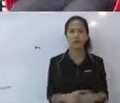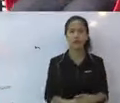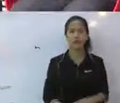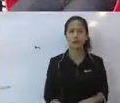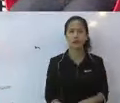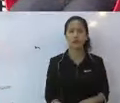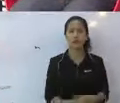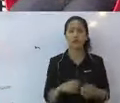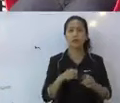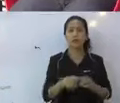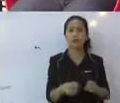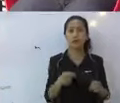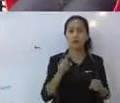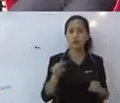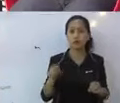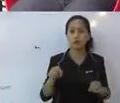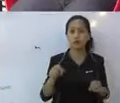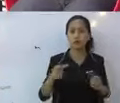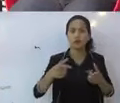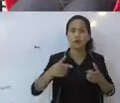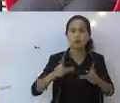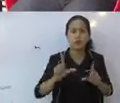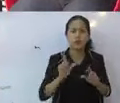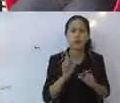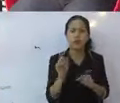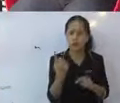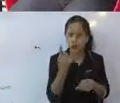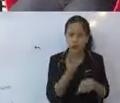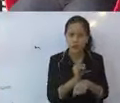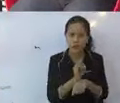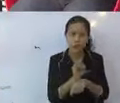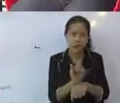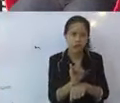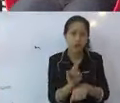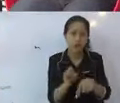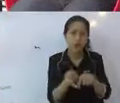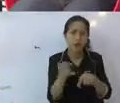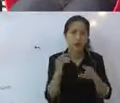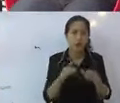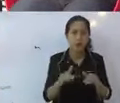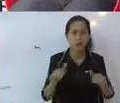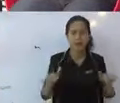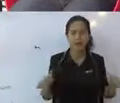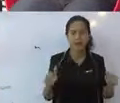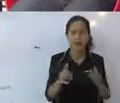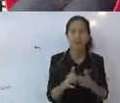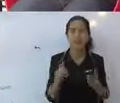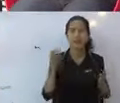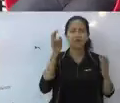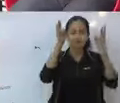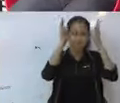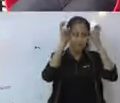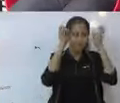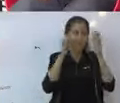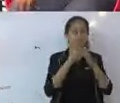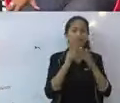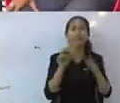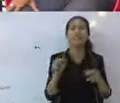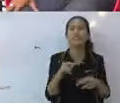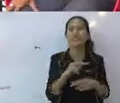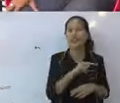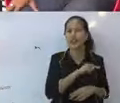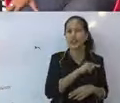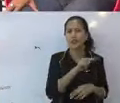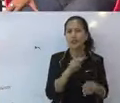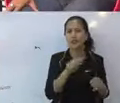Kaya dapat ang inuun ng inu-introduce natin pag sa mga bata, yung mga yun, yung mga natural foods yes,